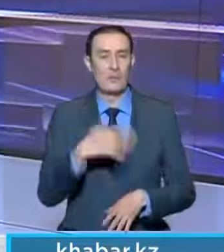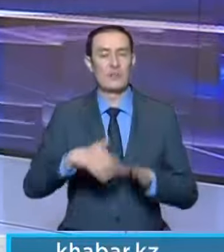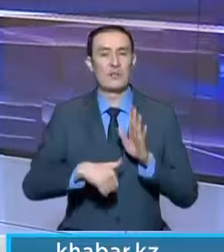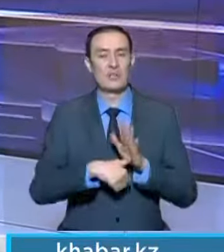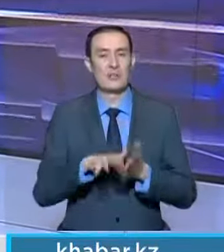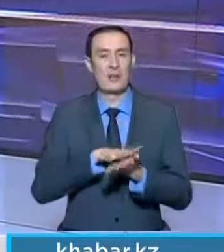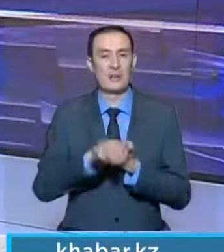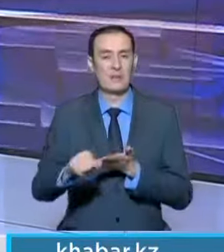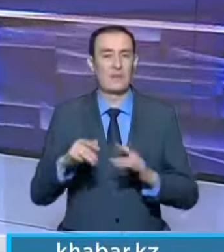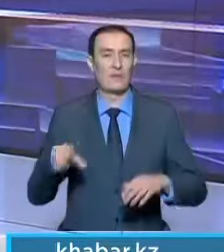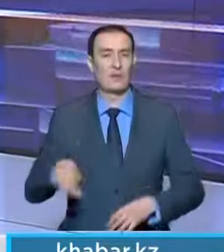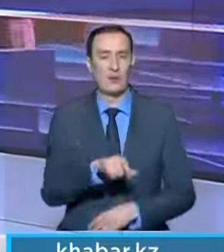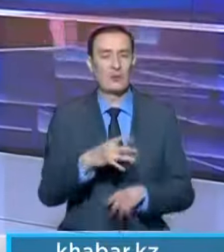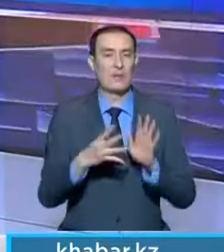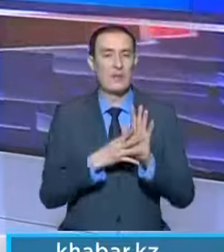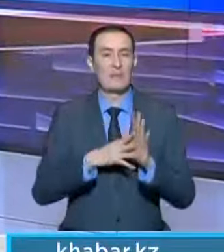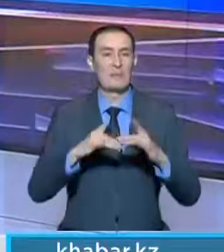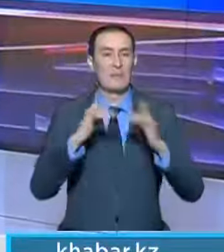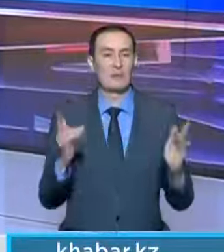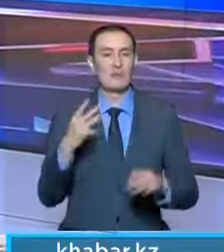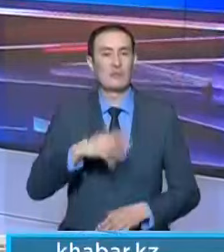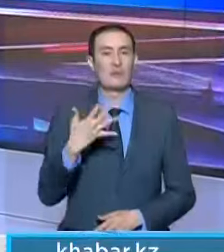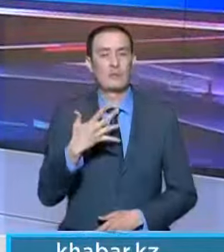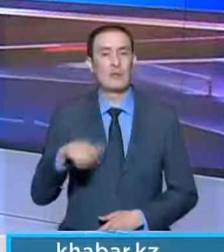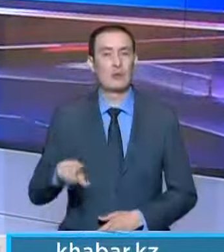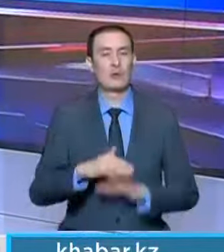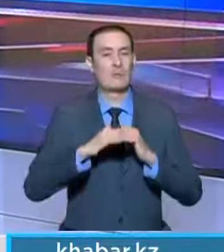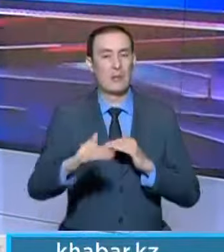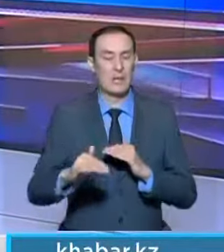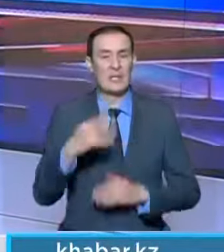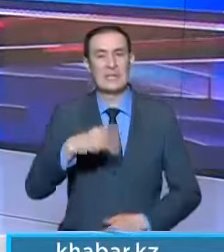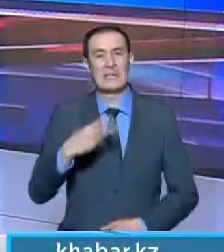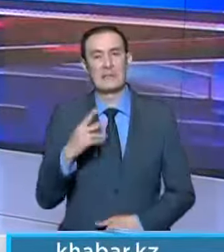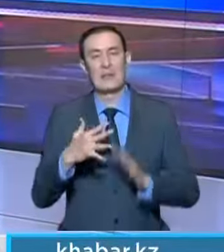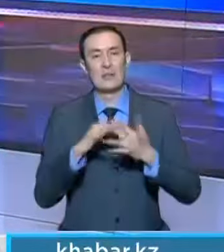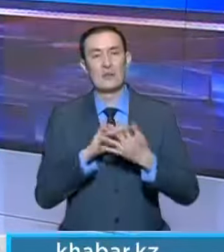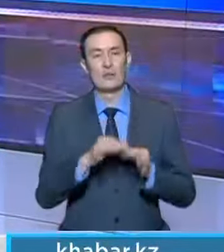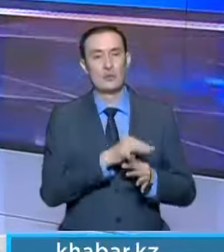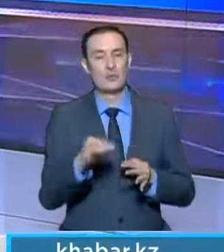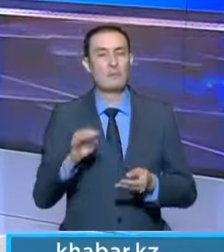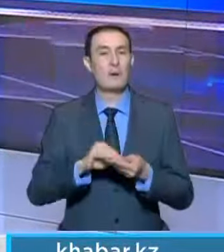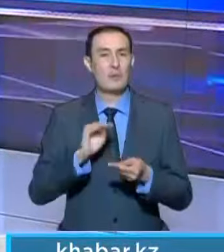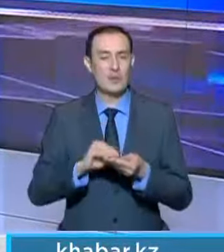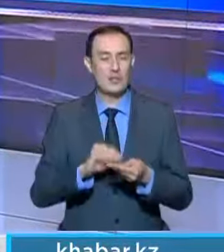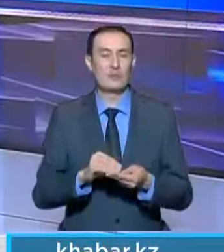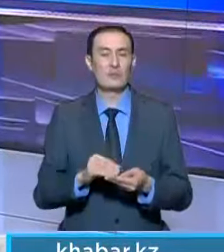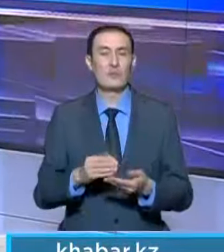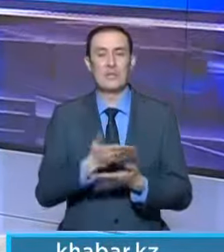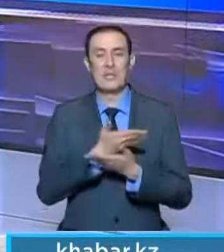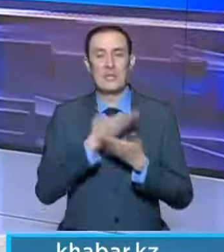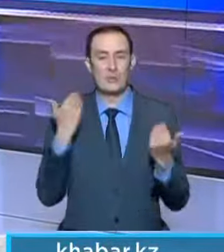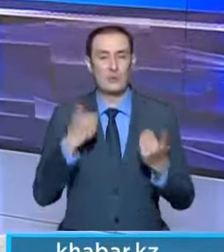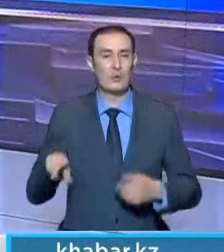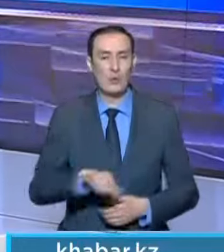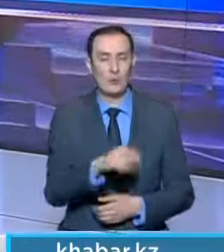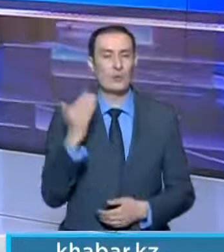56 размывов автодорог, из них 9 мостов и 45 дорожных полотен. 32 населенных пункта все еще без транспортного сообщения, но